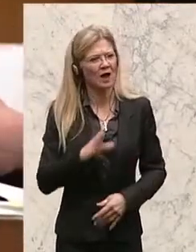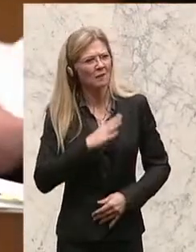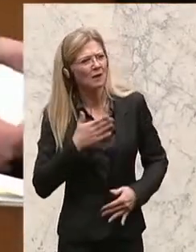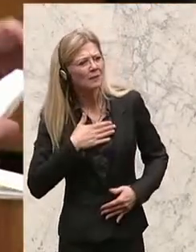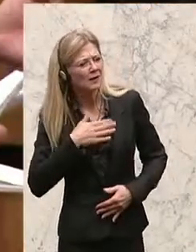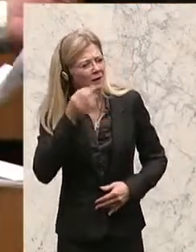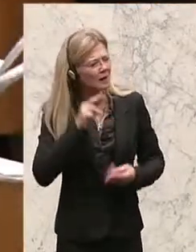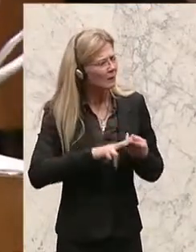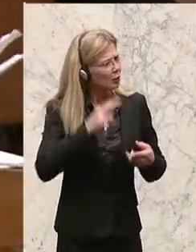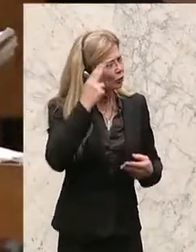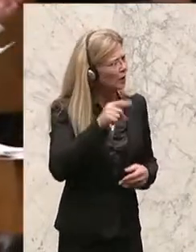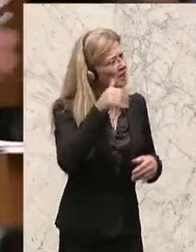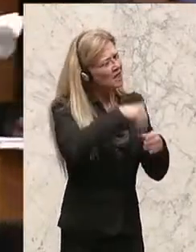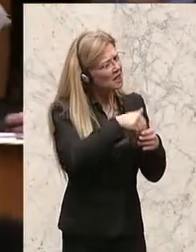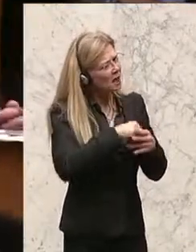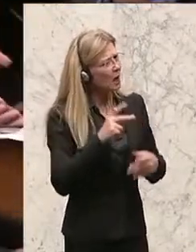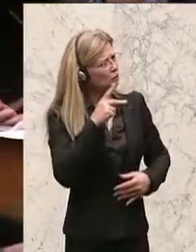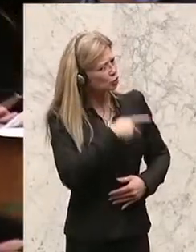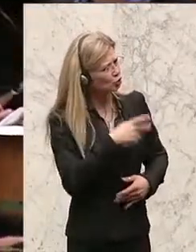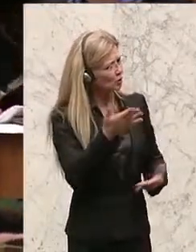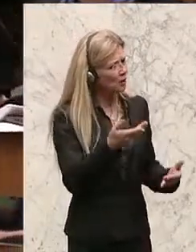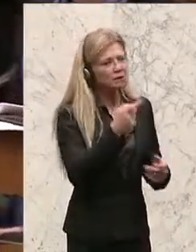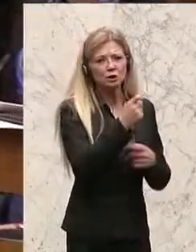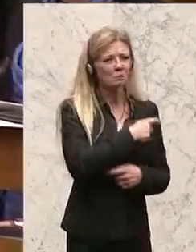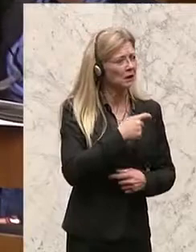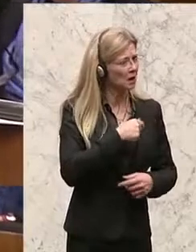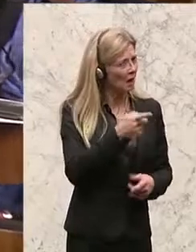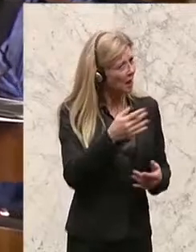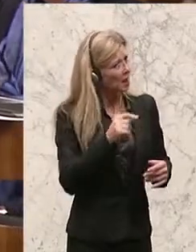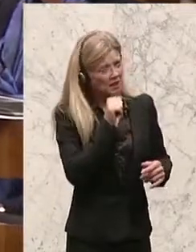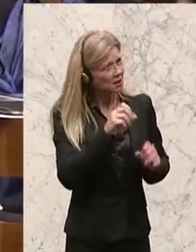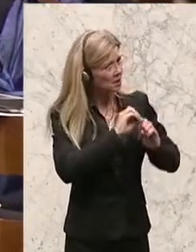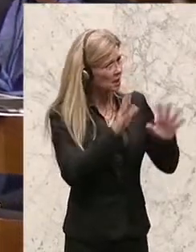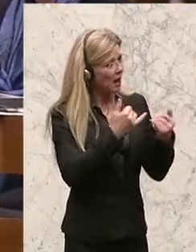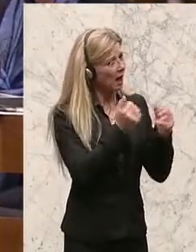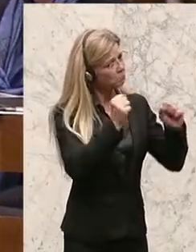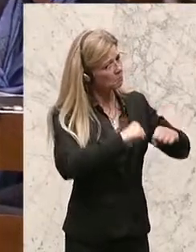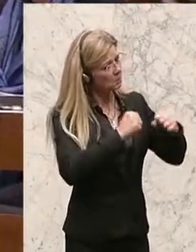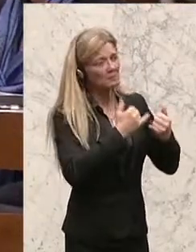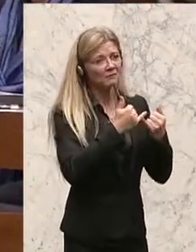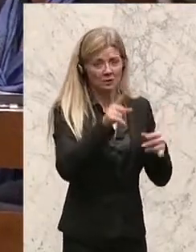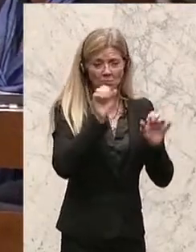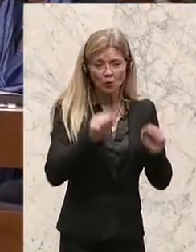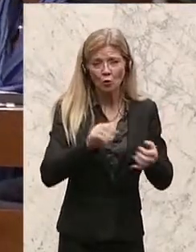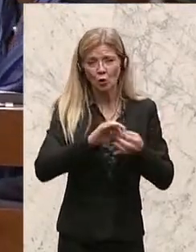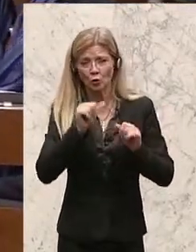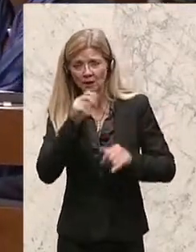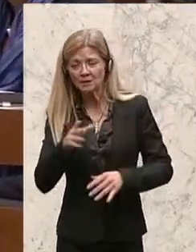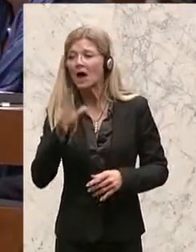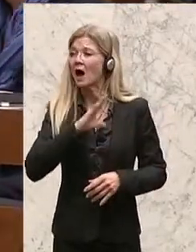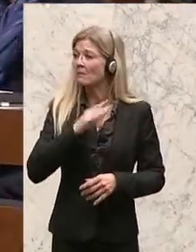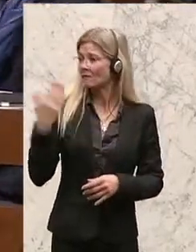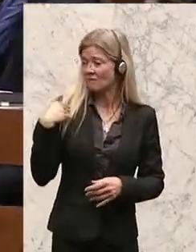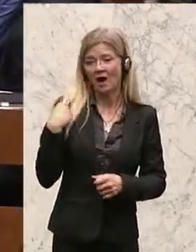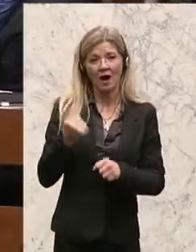sich in der Sozialdemokratie gar nicht so einig, ob das jetzt möglich ist oder nicht möglich ist. Und nachdem die Arbeiterkammer hier auch mitgearbeitet hat, denke ich, gibt es hier durchaus